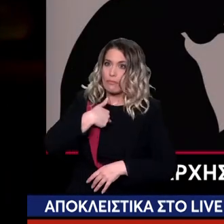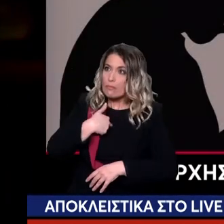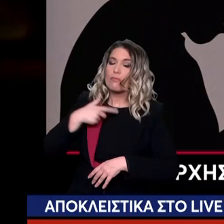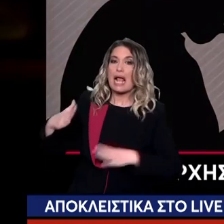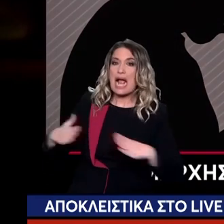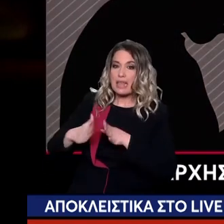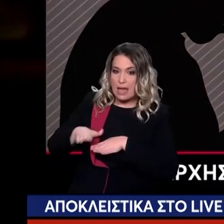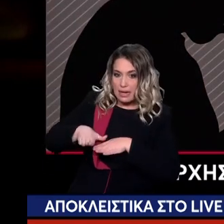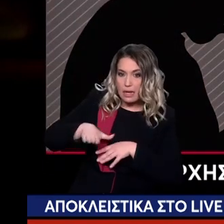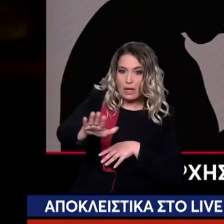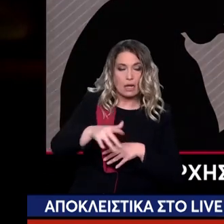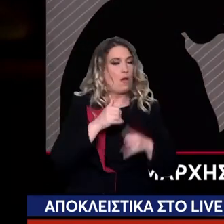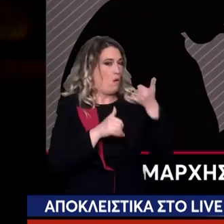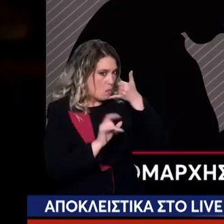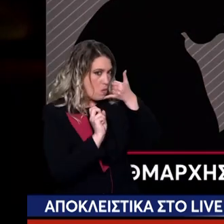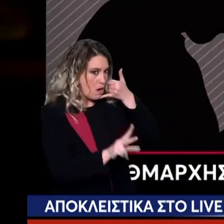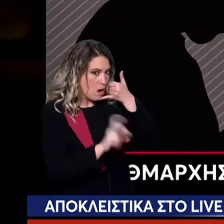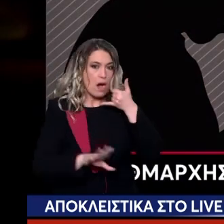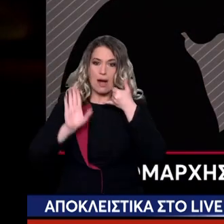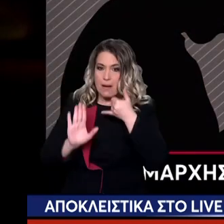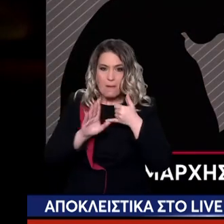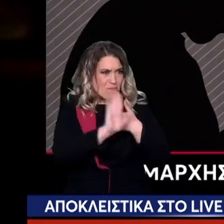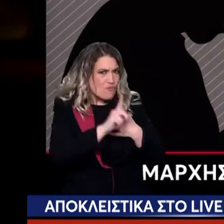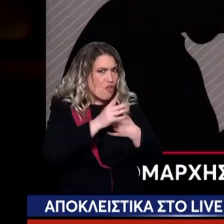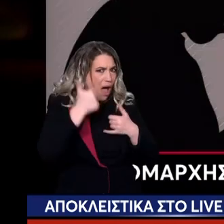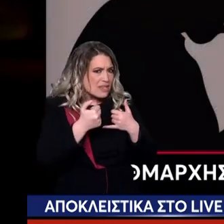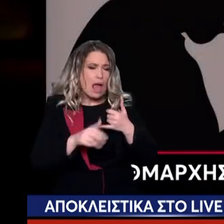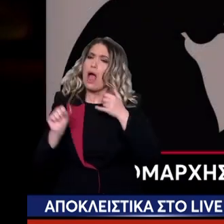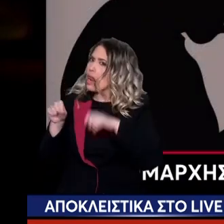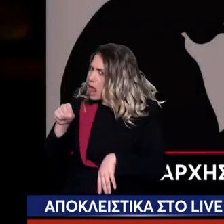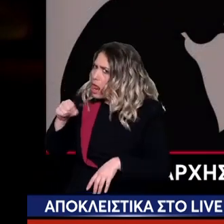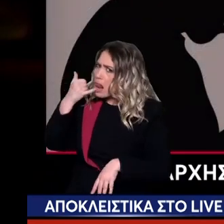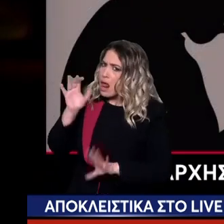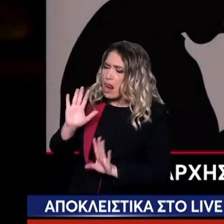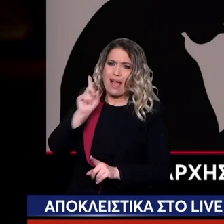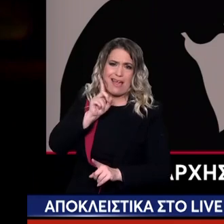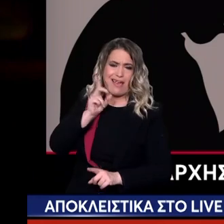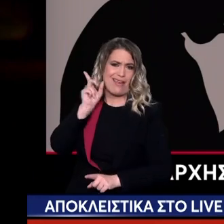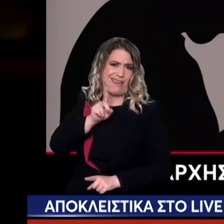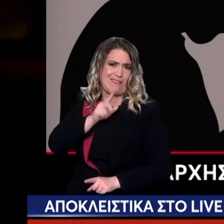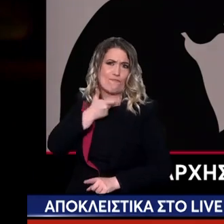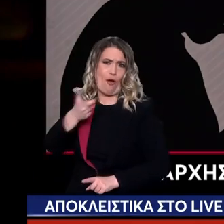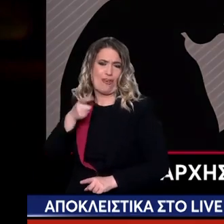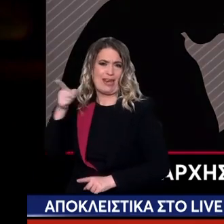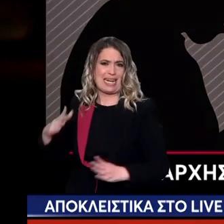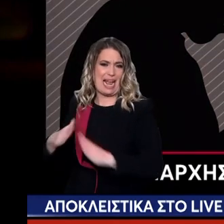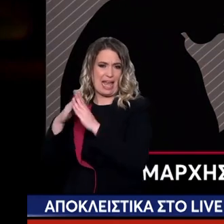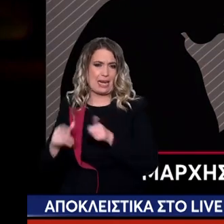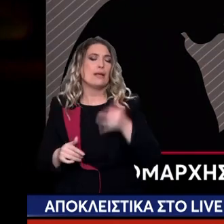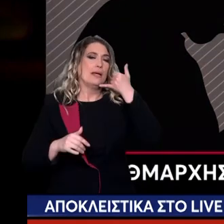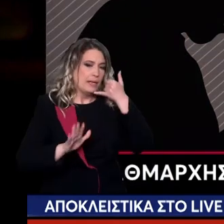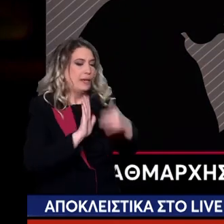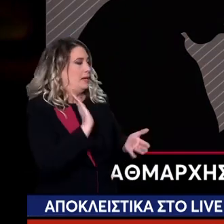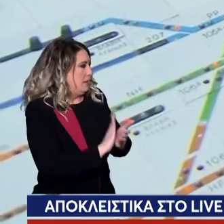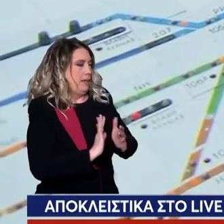εντάξει έχεις πάρει εντάξει ναι μα το ίδιο που κάναμε και πριν με του 60 ακριβώς το ίδιο κόστα έγινε έγινε έλα λοιπόν